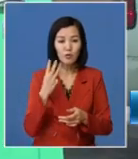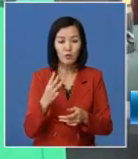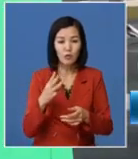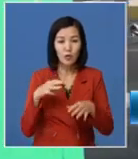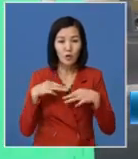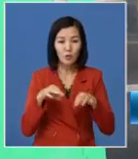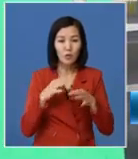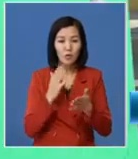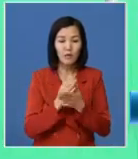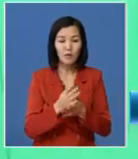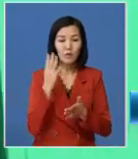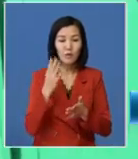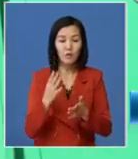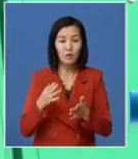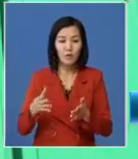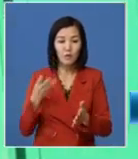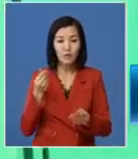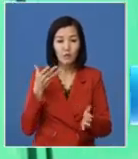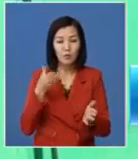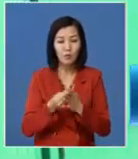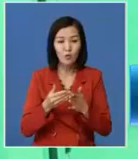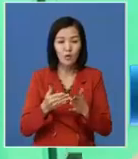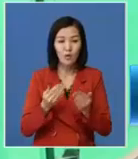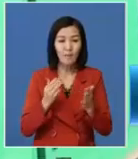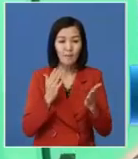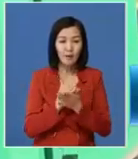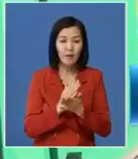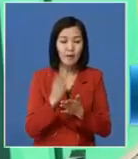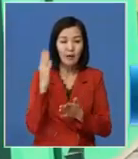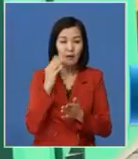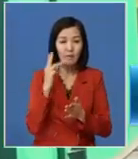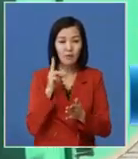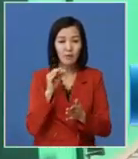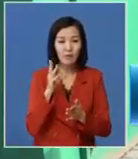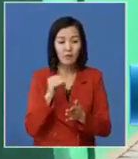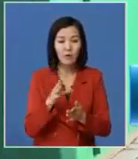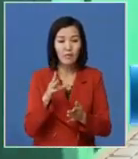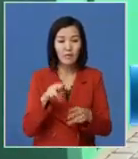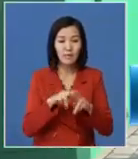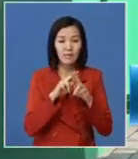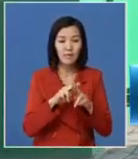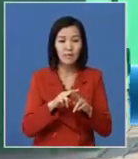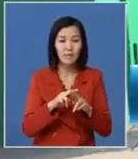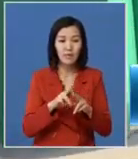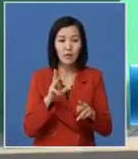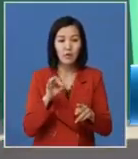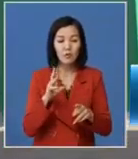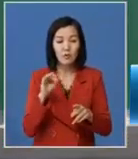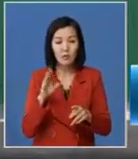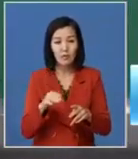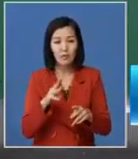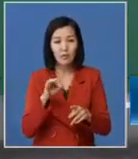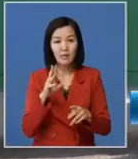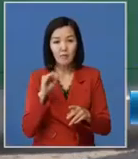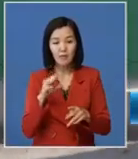елімізде 4 ақылы жол бар. Ол бүгін ғана іске қосылған Алматы Қорғас, Алматы Қапшағай, Астана Теміртау және Астана Шортанды. Келер жылы